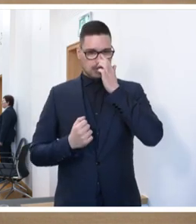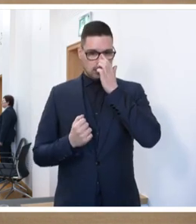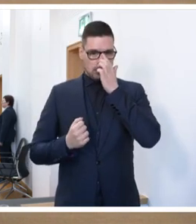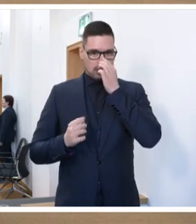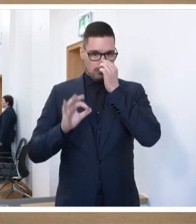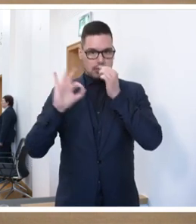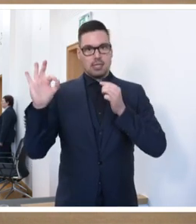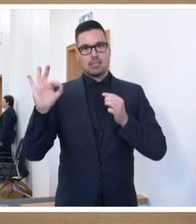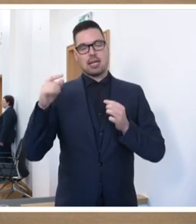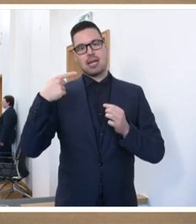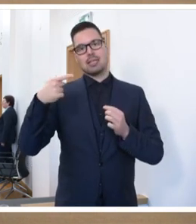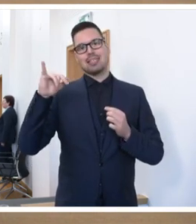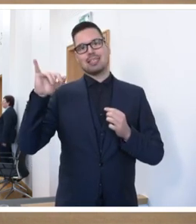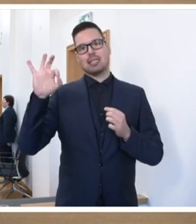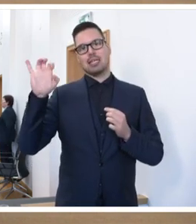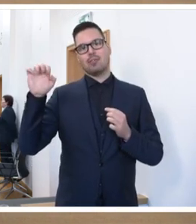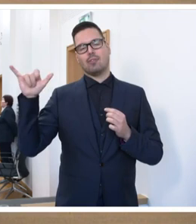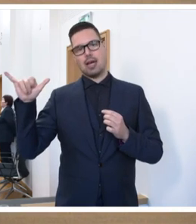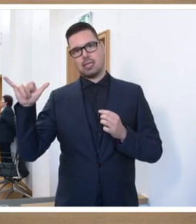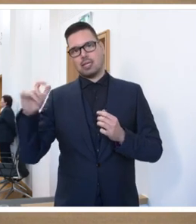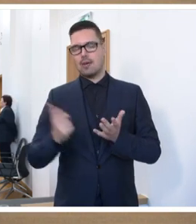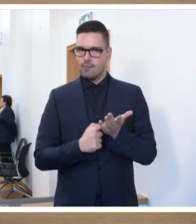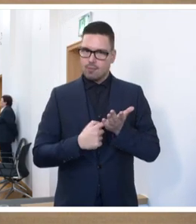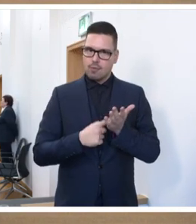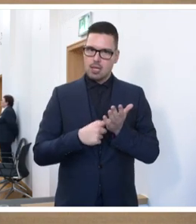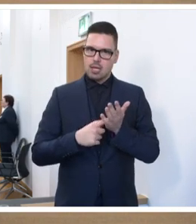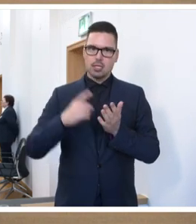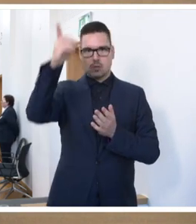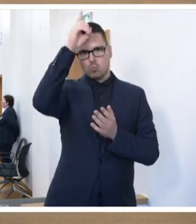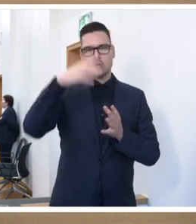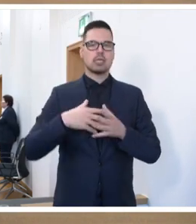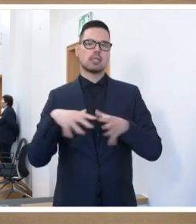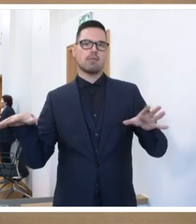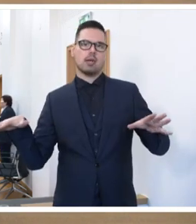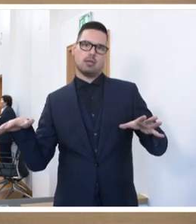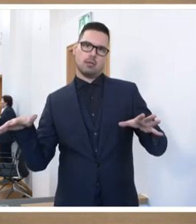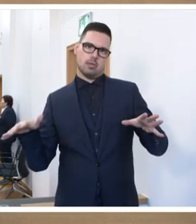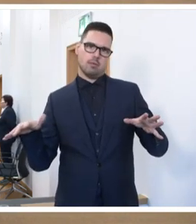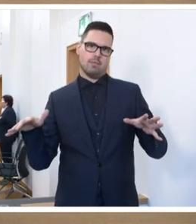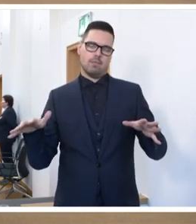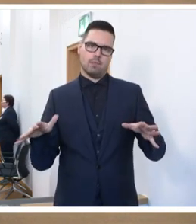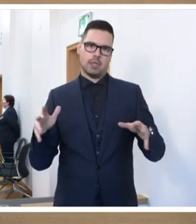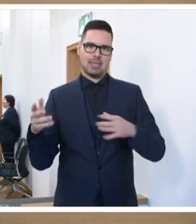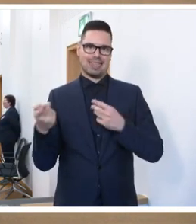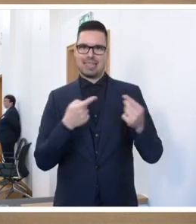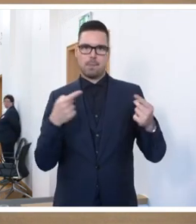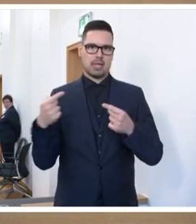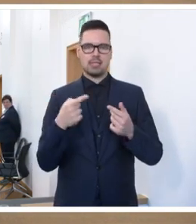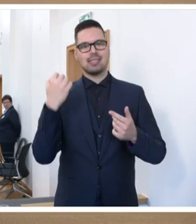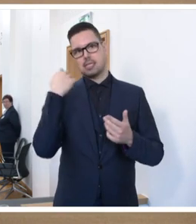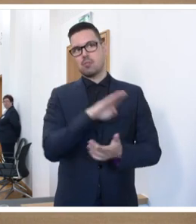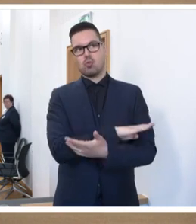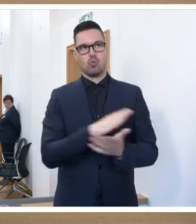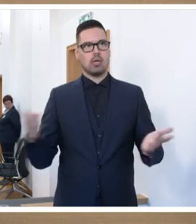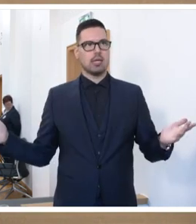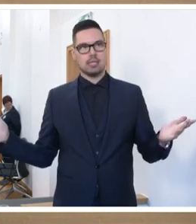Franziska Giffey verlangte am 2. Januar diesen Jahres eine breite und bundesweite Debatte über diese Vorgänge. Liebe Kolleginnen und